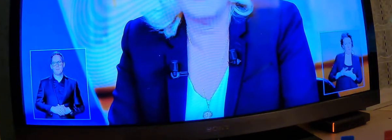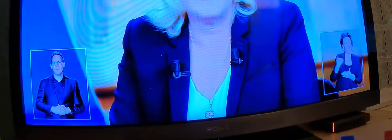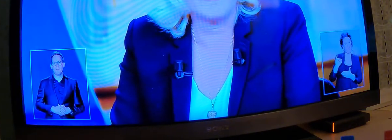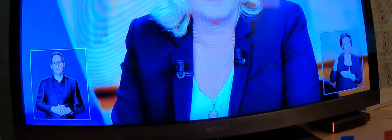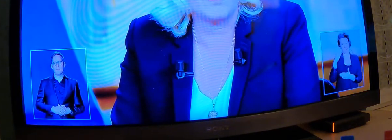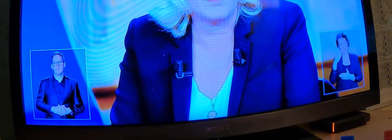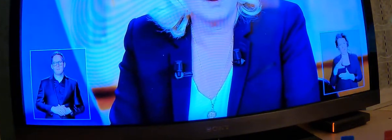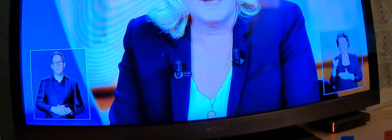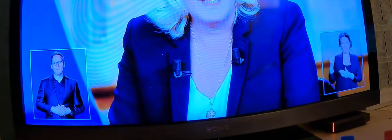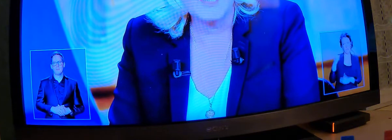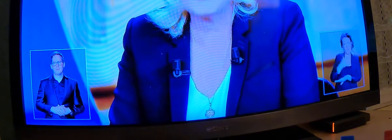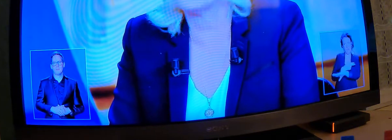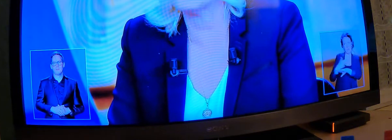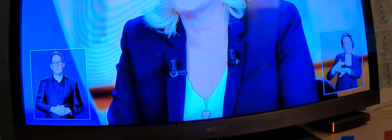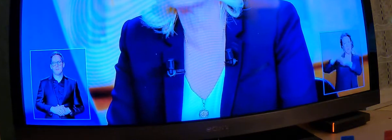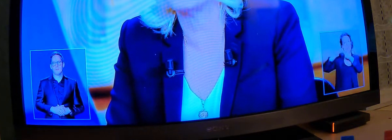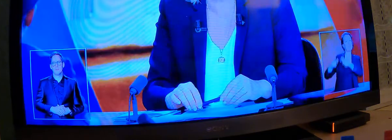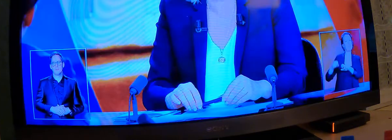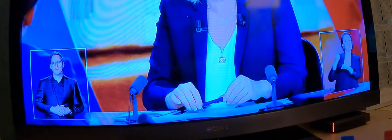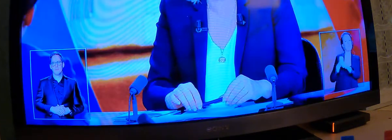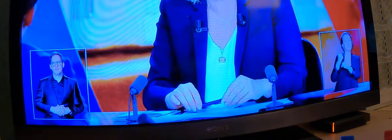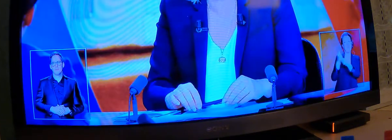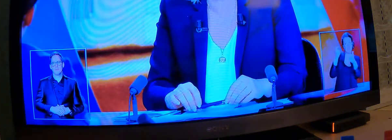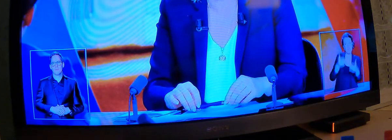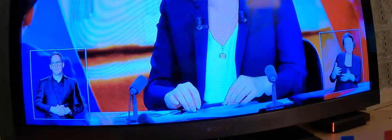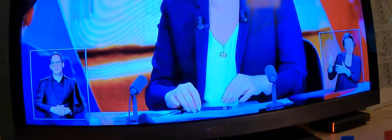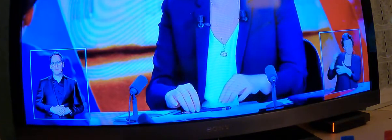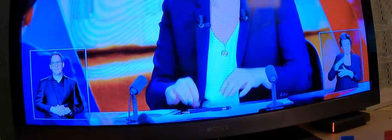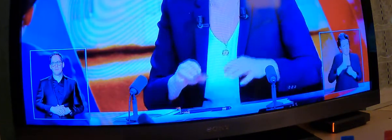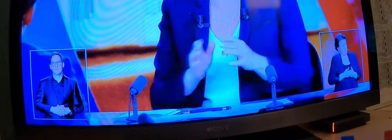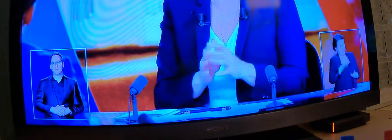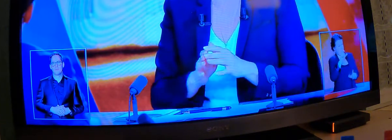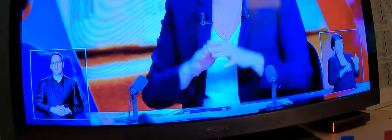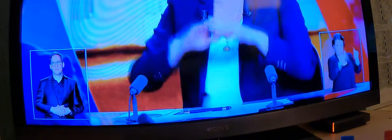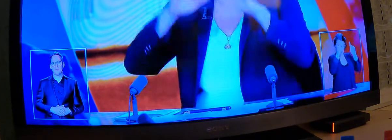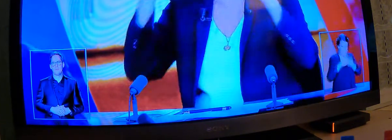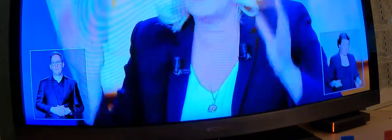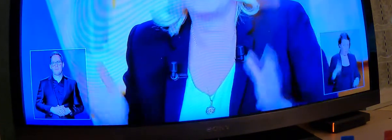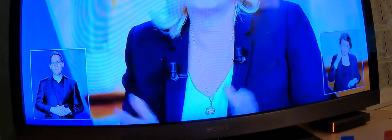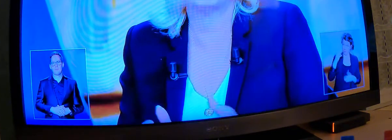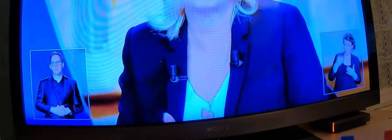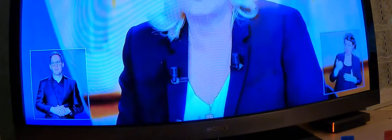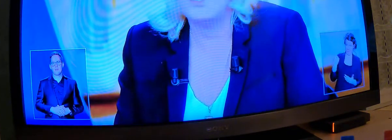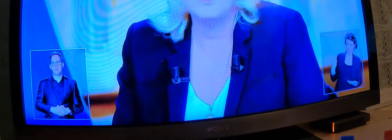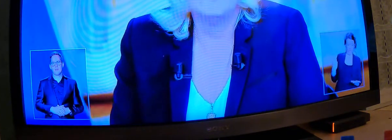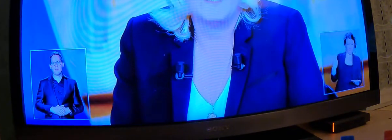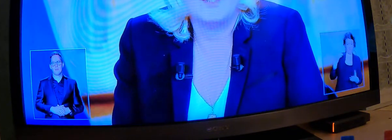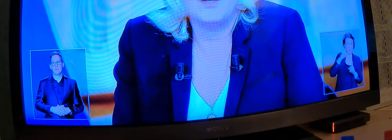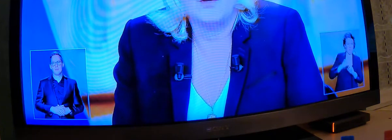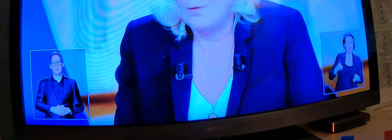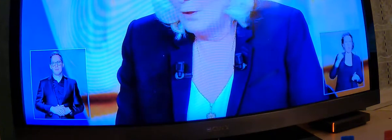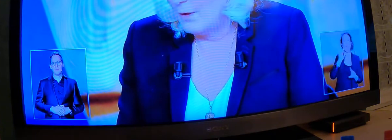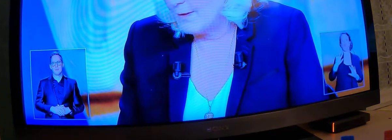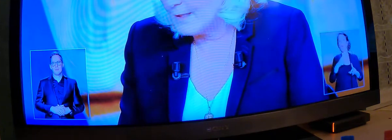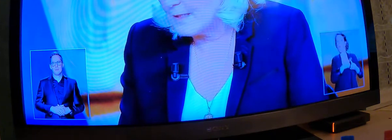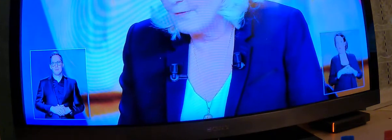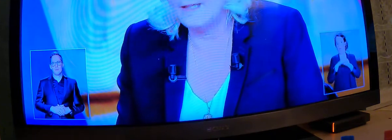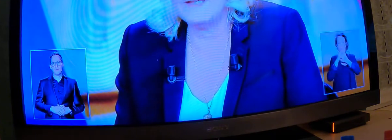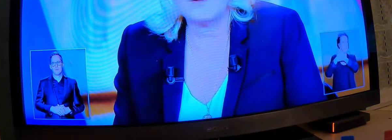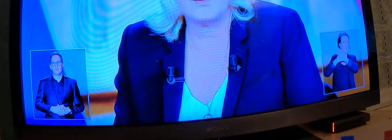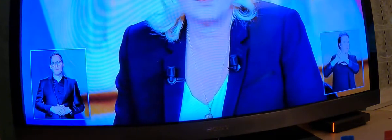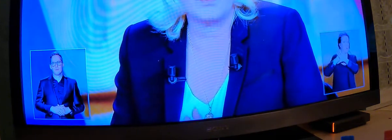du travail, c'est un chiffrage qui est extrêmement contesté, vous le savez, car en réalité, il est très restrictif et il y a un halo autour. D'ailleurs,